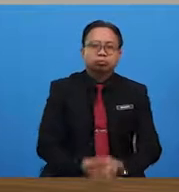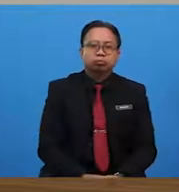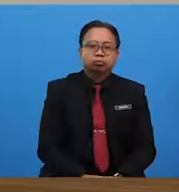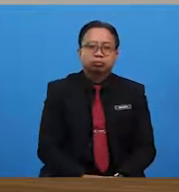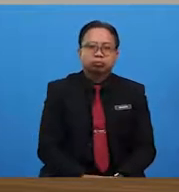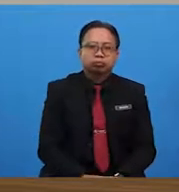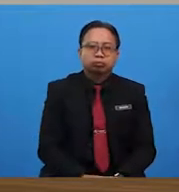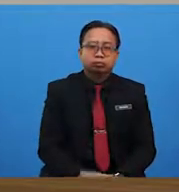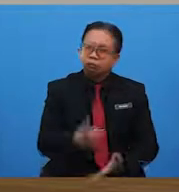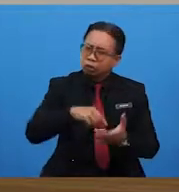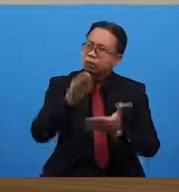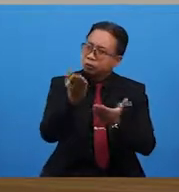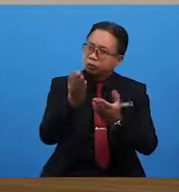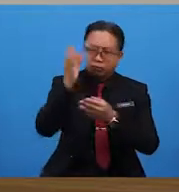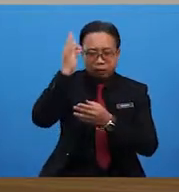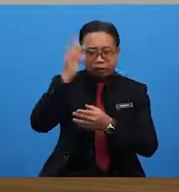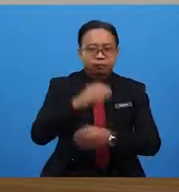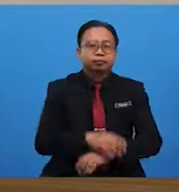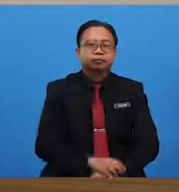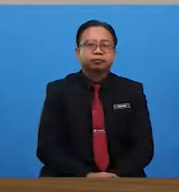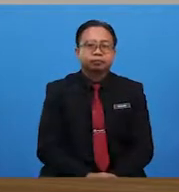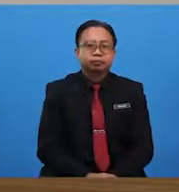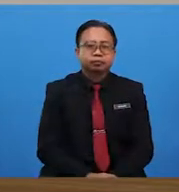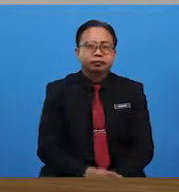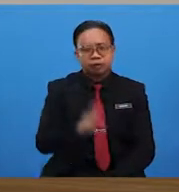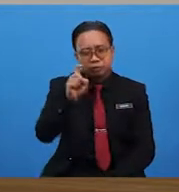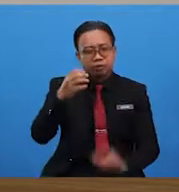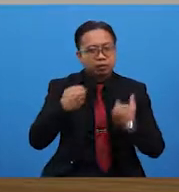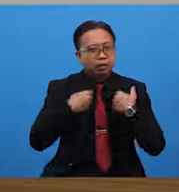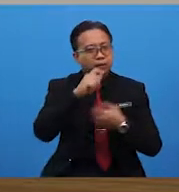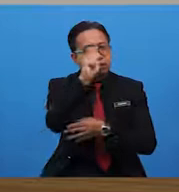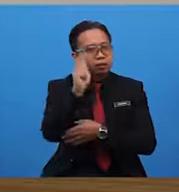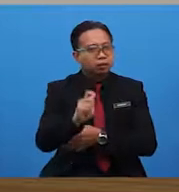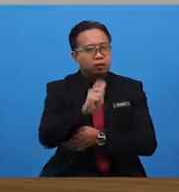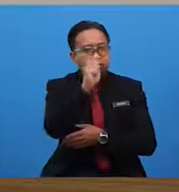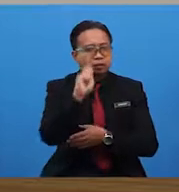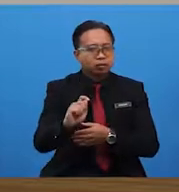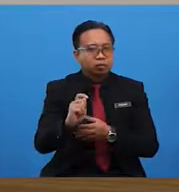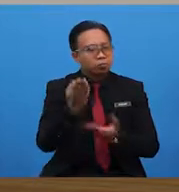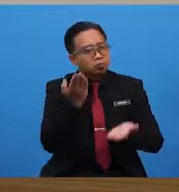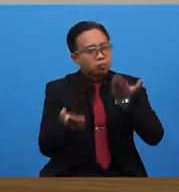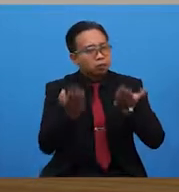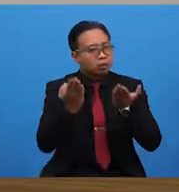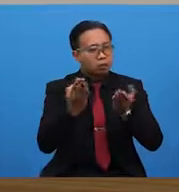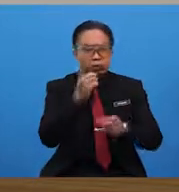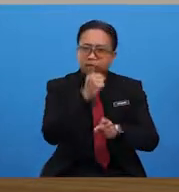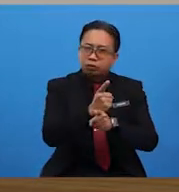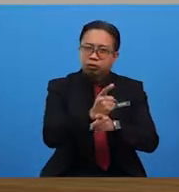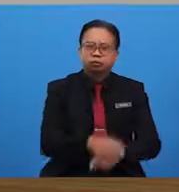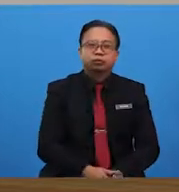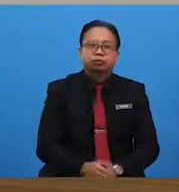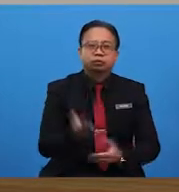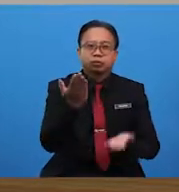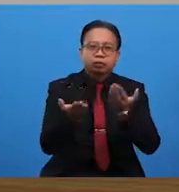Februari oke amisty Ada yang di luasannya tanya-tanya juga kain Jadi mungkin Betul apa yang kamu